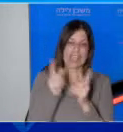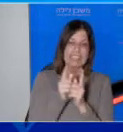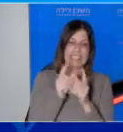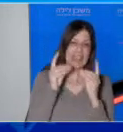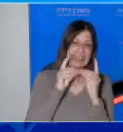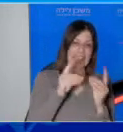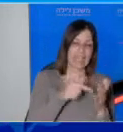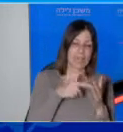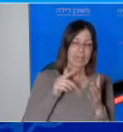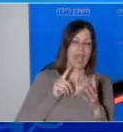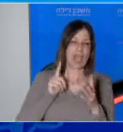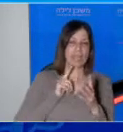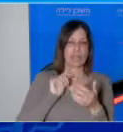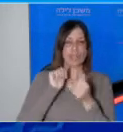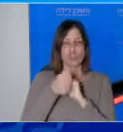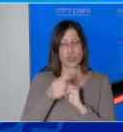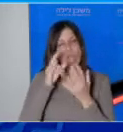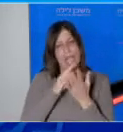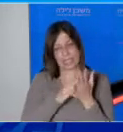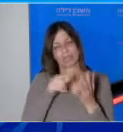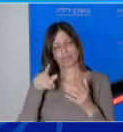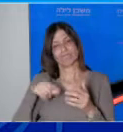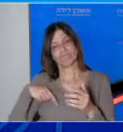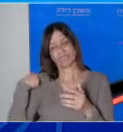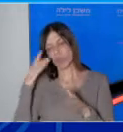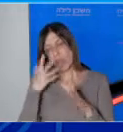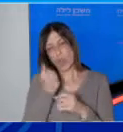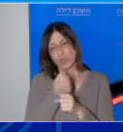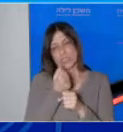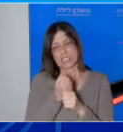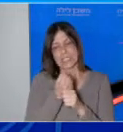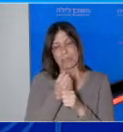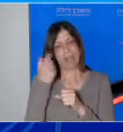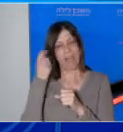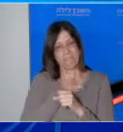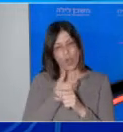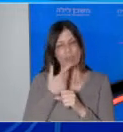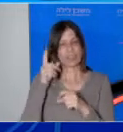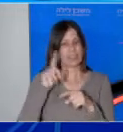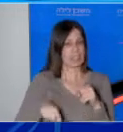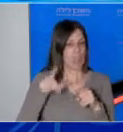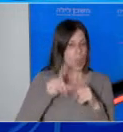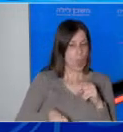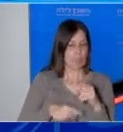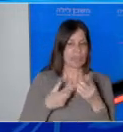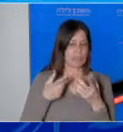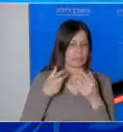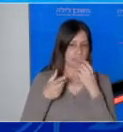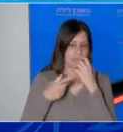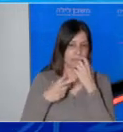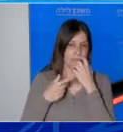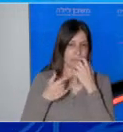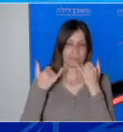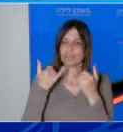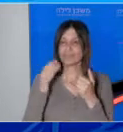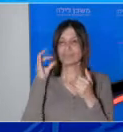הרי מחכים פה לשינוי חקיקה שיקחו הרבה מאוד זמן, עושים את כל העבירות, התקלות והמחדלים האלה. עכשיו,